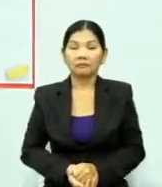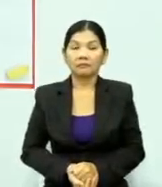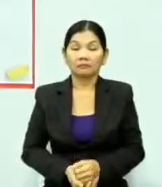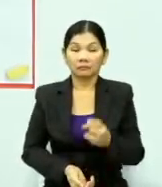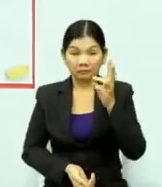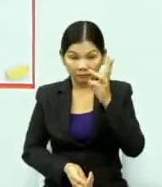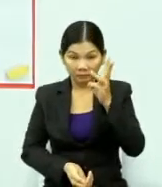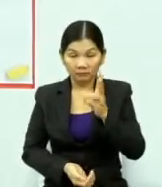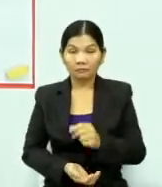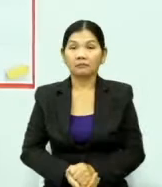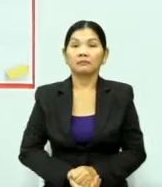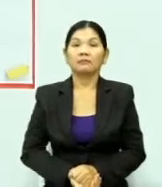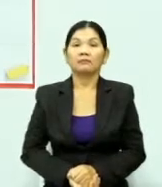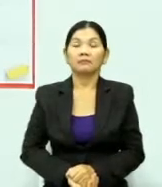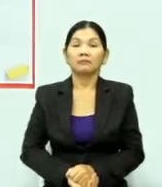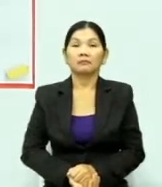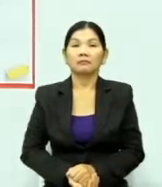bấy.